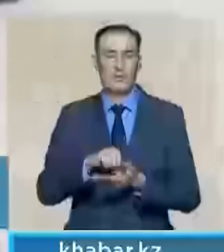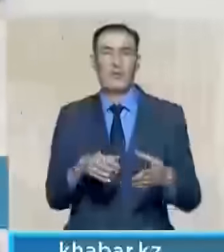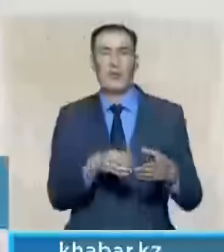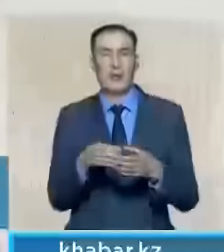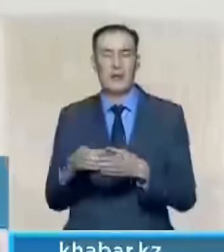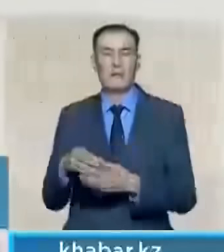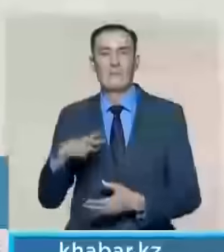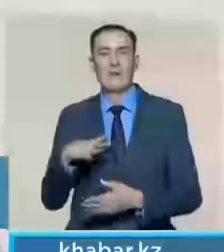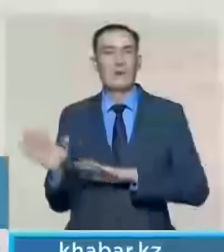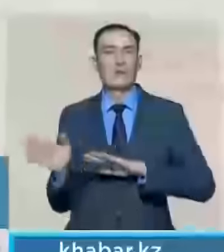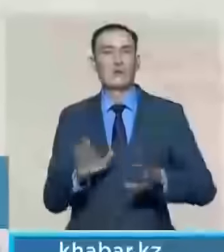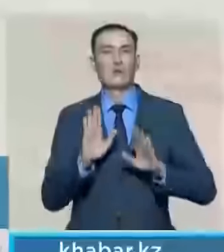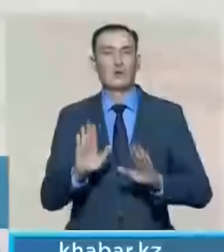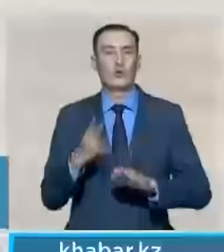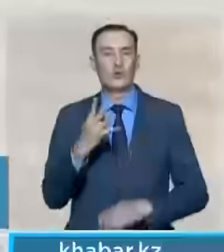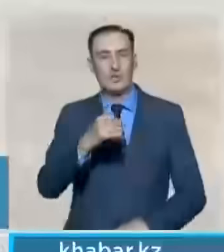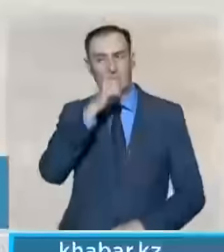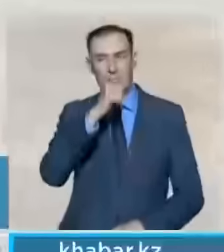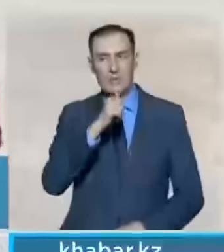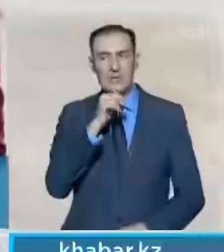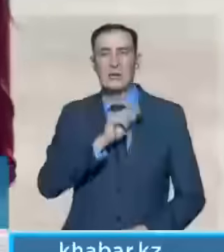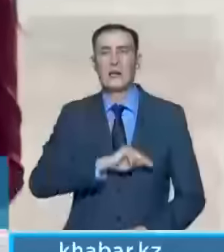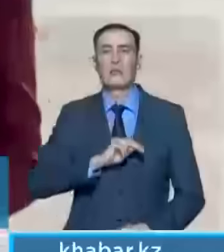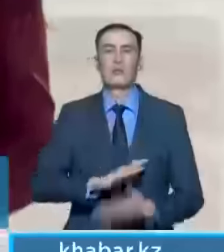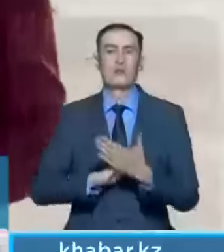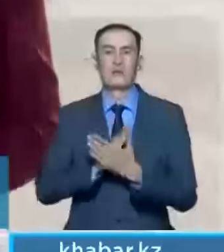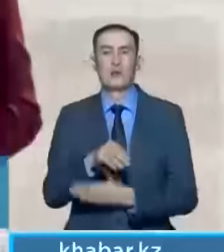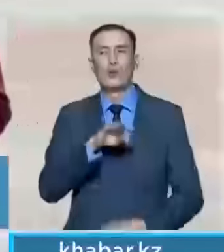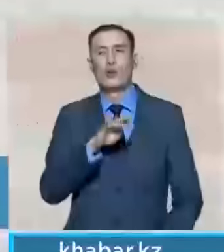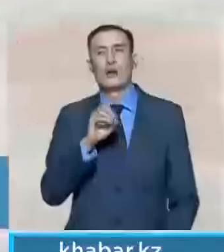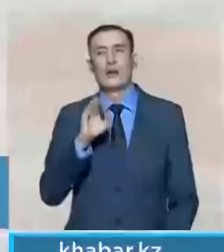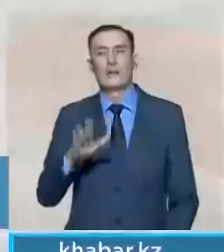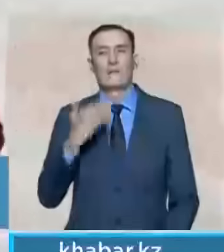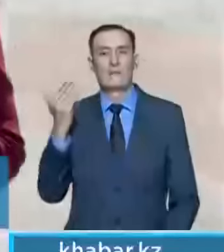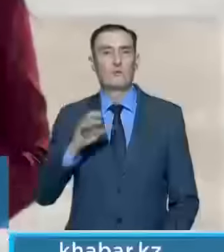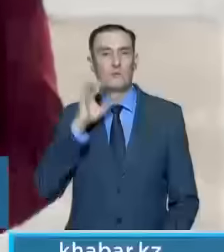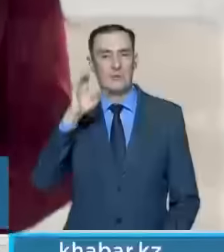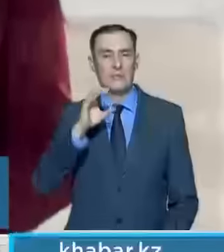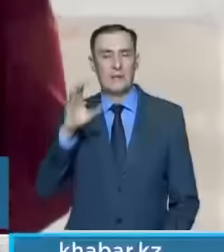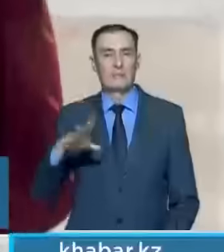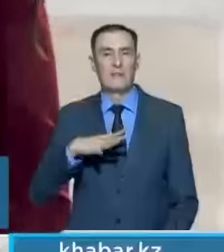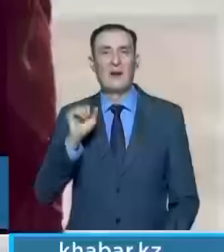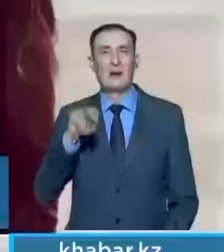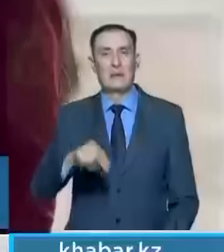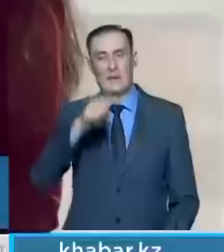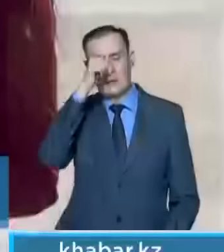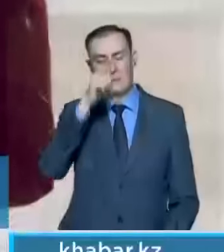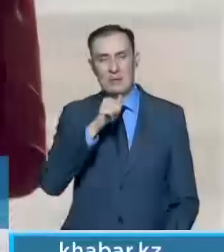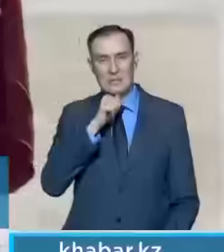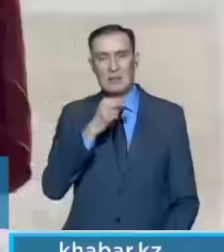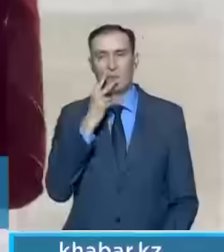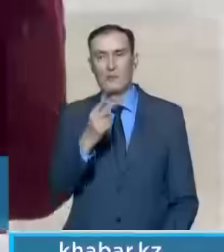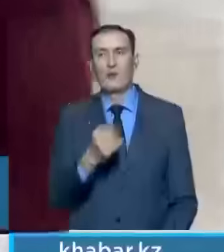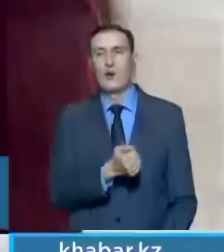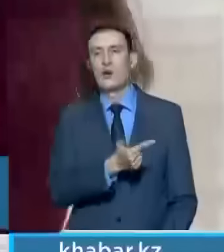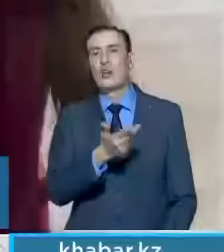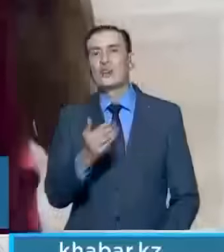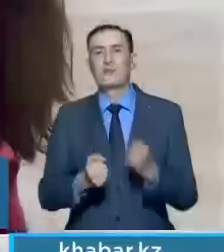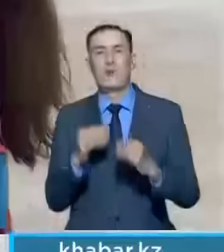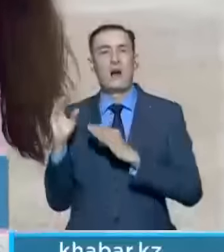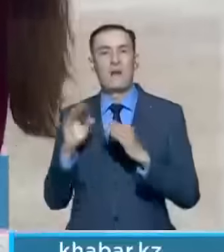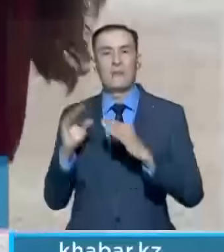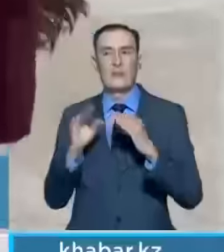делегаций прошло всего 4 месяца, рабочий визит Касым-Жомарта Токаева в Узбекистан состоялся в апреле. Судя по количеству